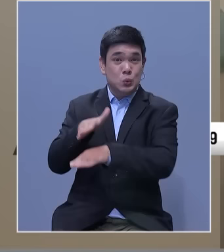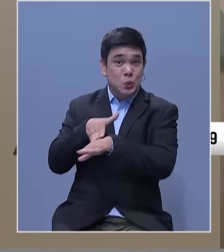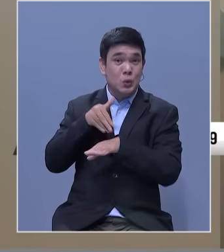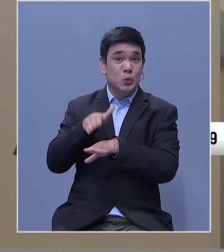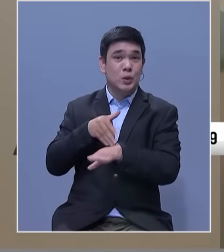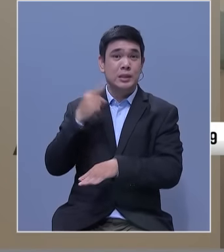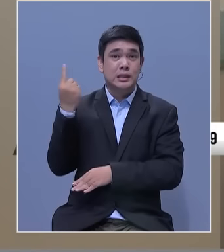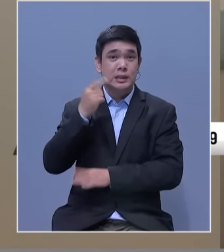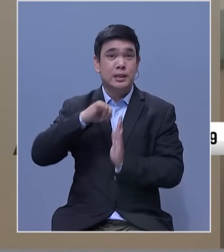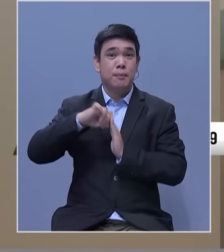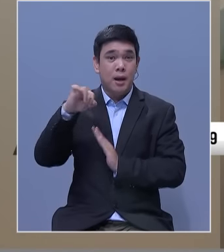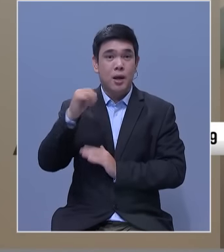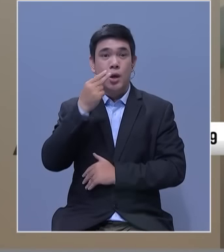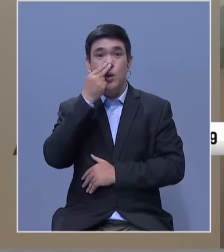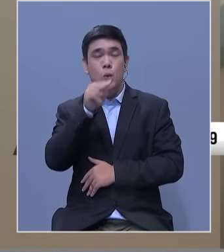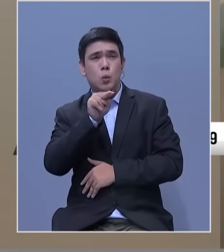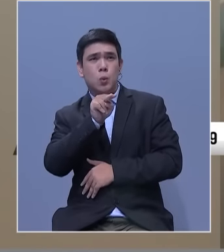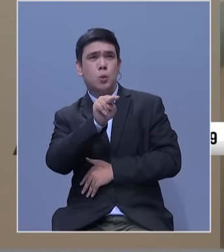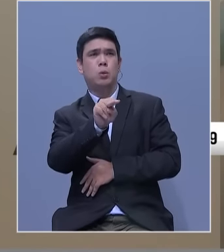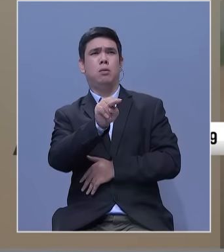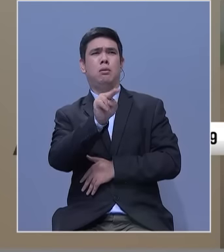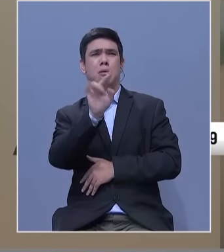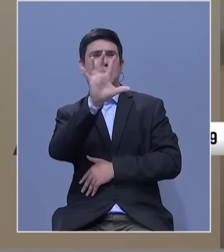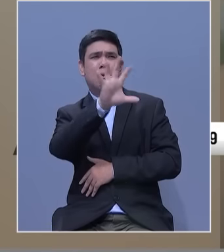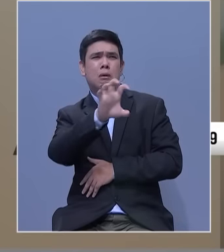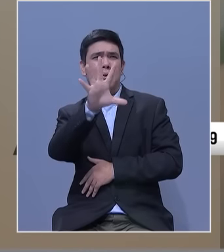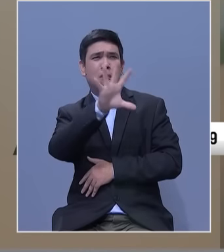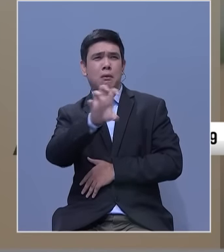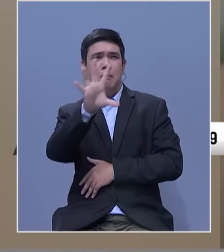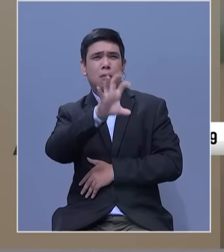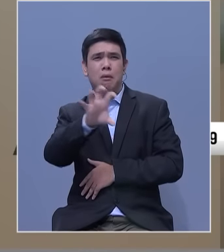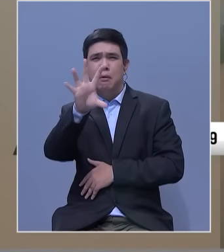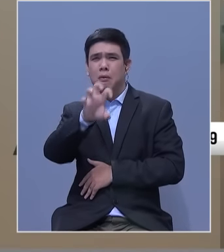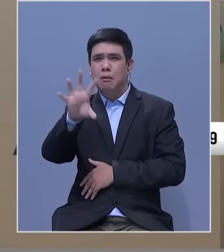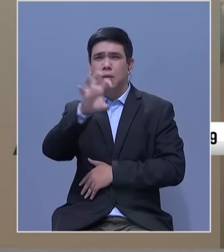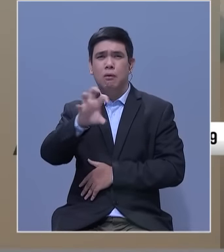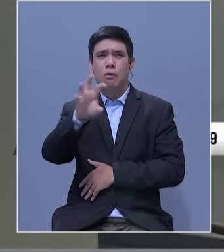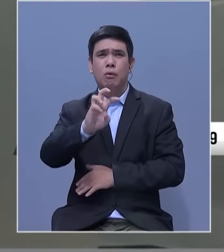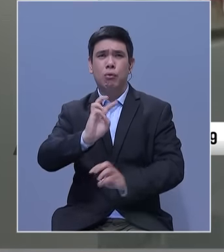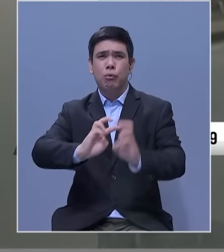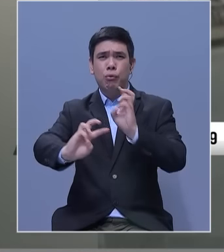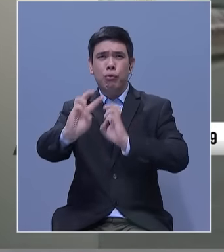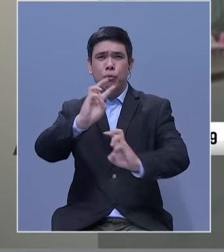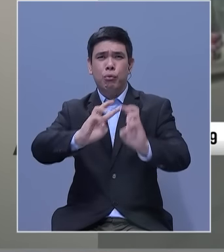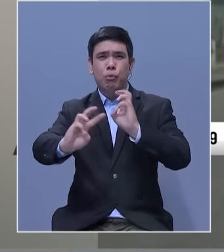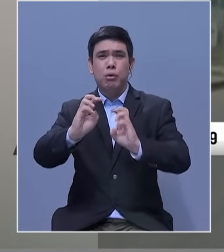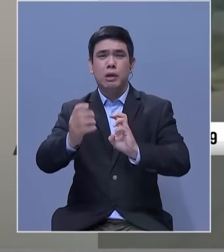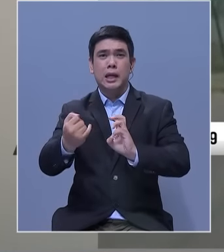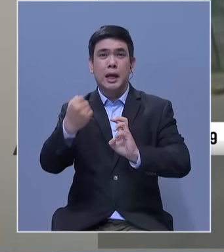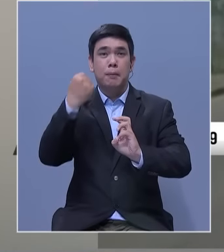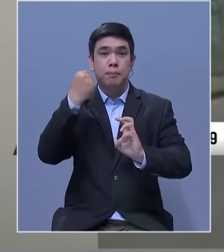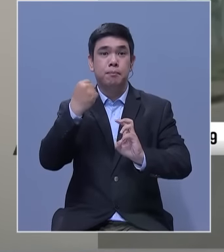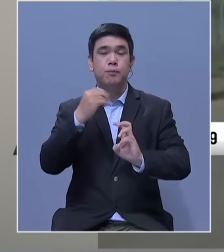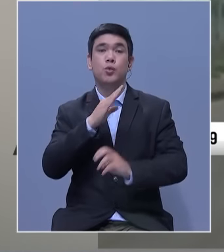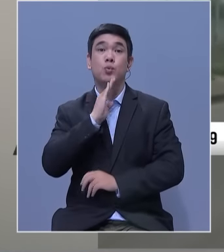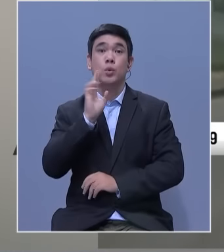เนี่ยเป็นภาพแบบนี ้ มองไปข้างหน้าคือไม่เห็นอะไรเลยอะคุณจอยมันเต็มไปด้วยฝุ่นเป็นหมอกควันไปหมดนะครับเพราะฉะนั้นห